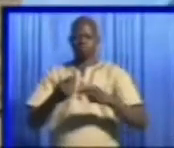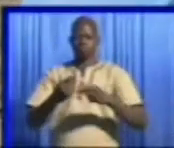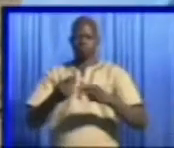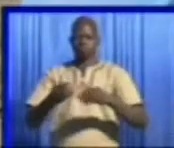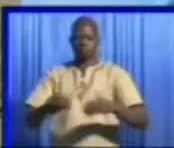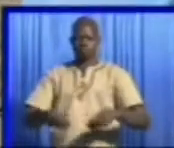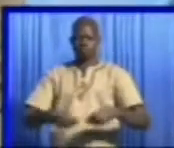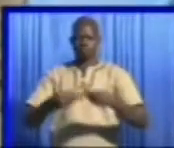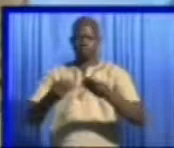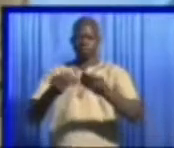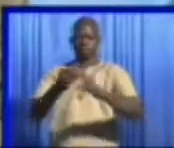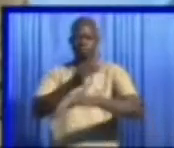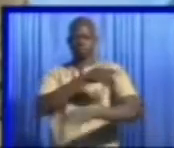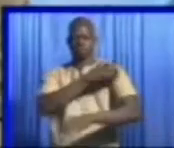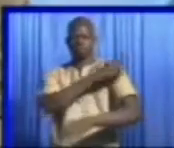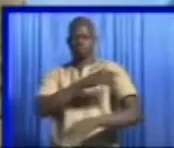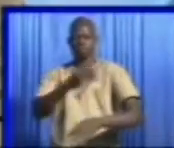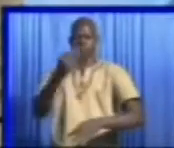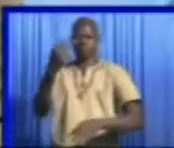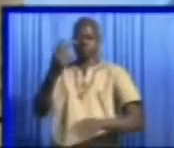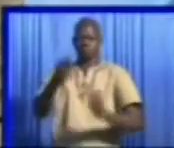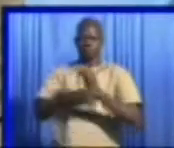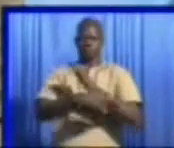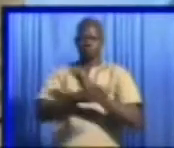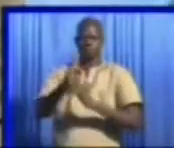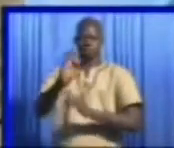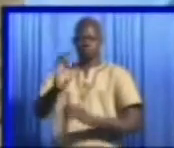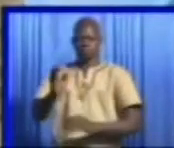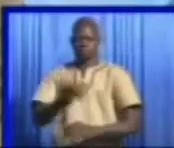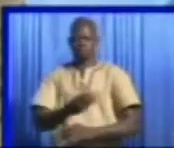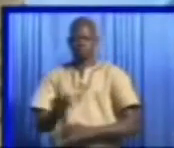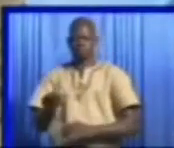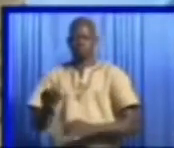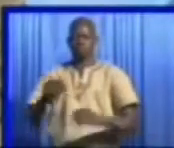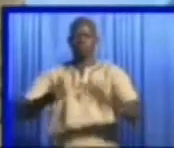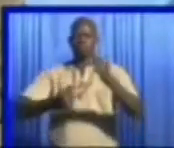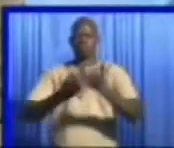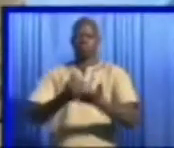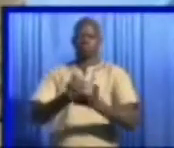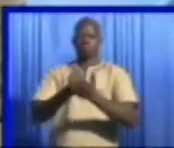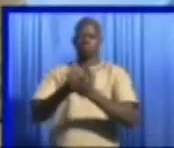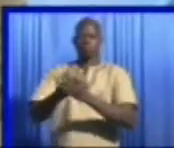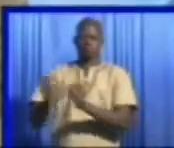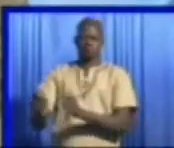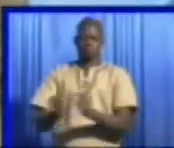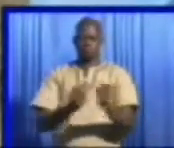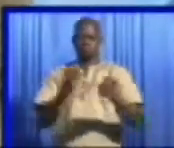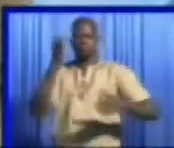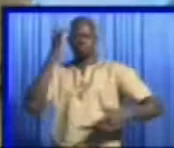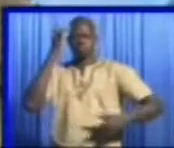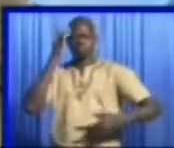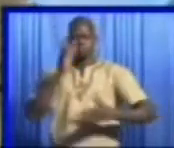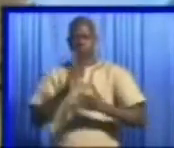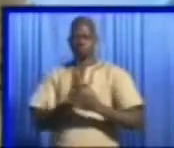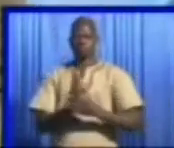les districts sanitaires des 13 régions du Burkina de matériel roulant pour aider aux évacuations. Claudine